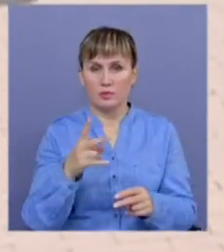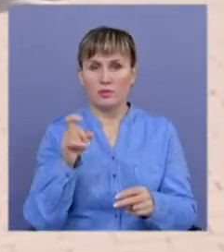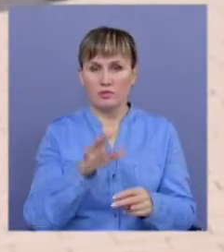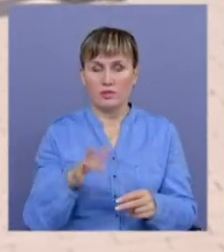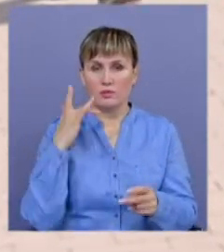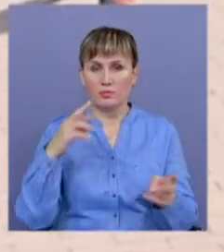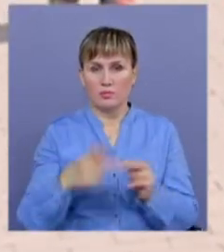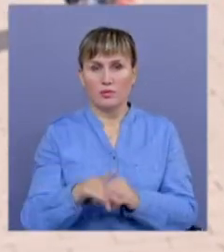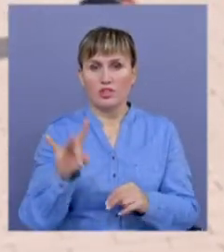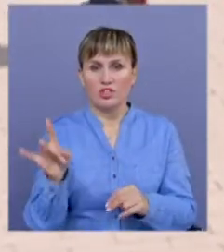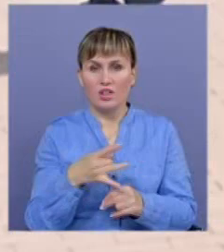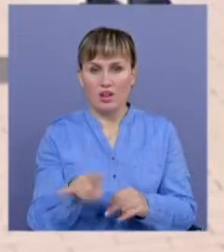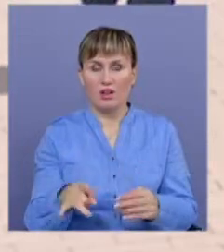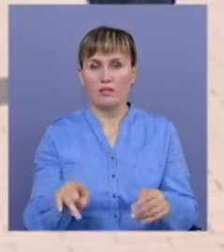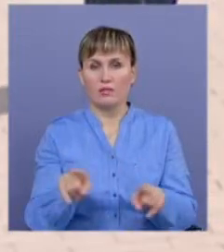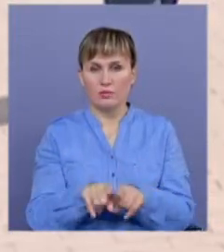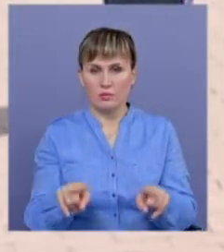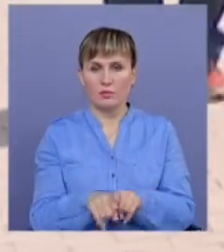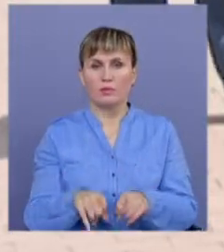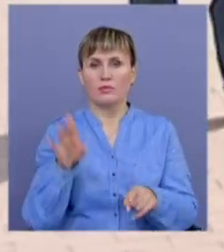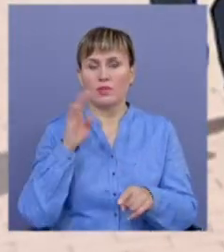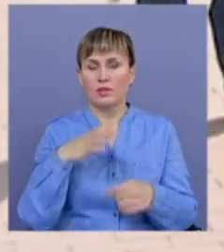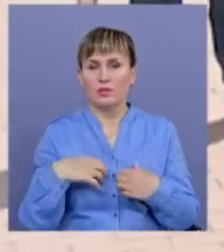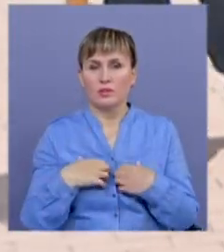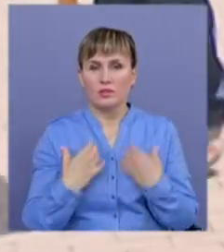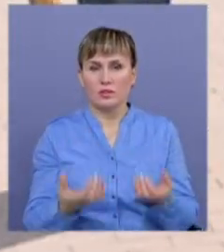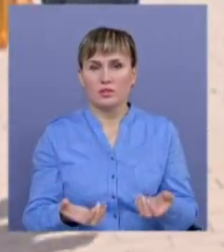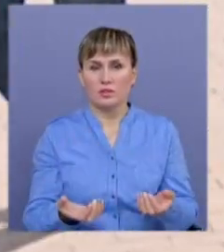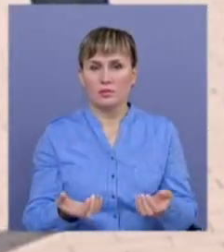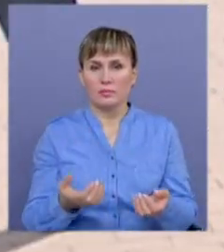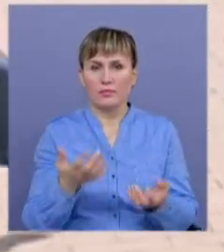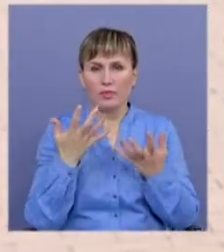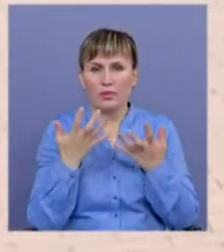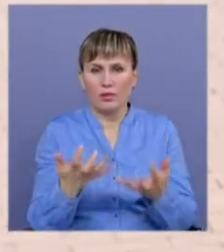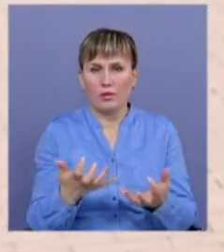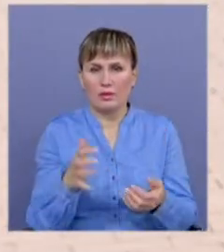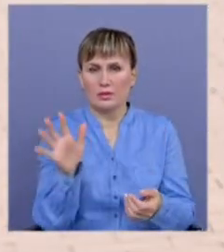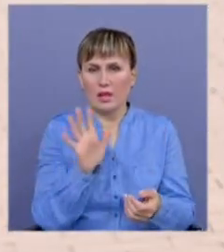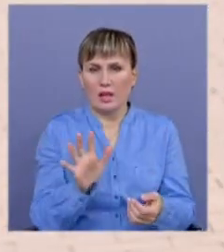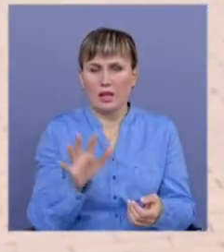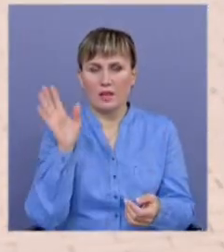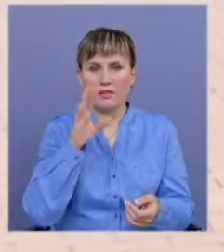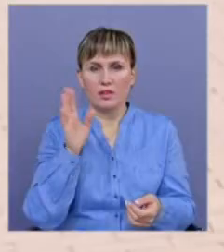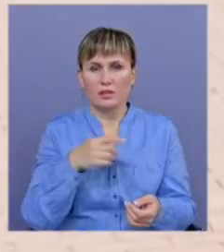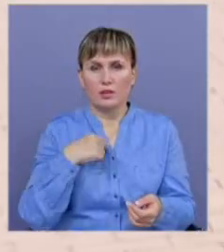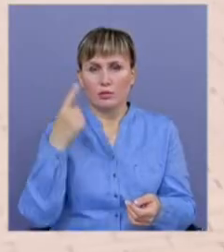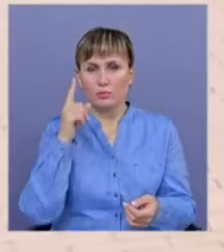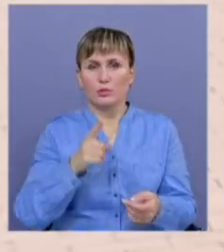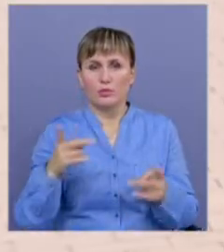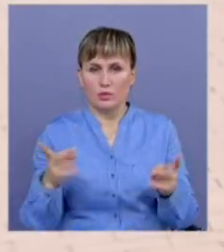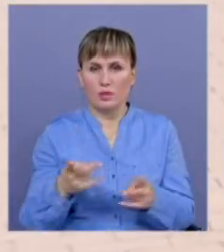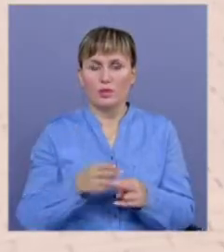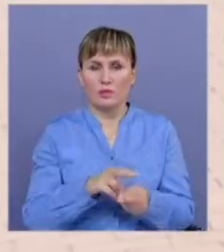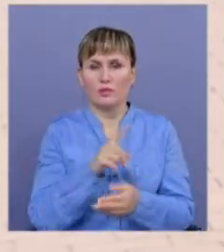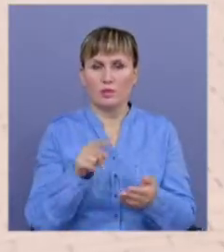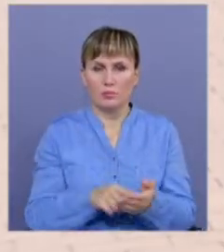эти трубы. Они ржавые. Вода тоже невыносимая. Она очень, ну, даже темная какая-то, серая. Я считаю, что надо как-то этот